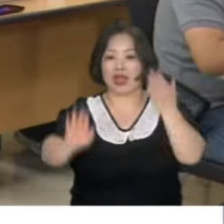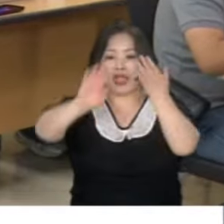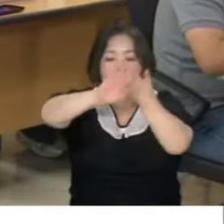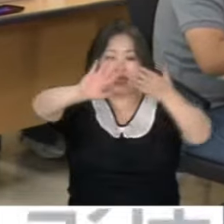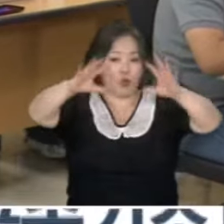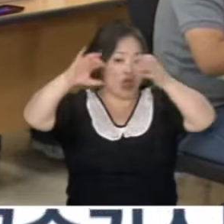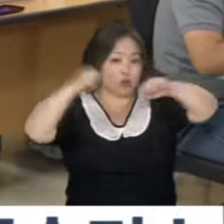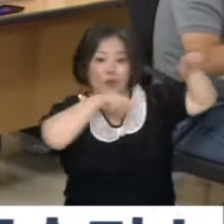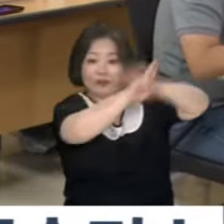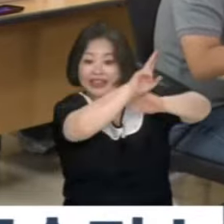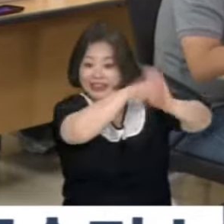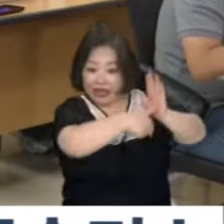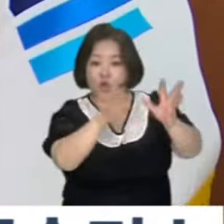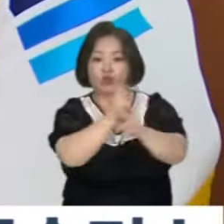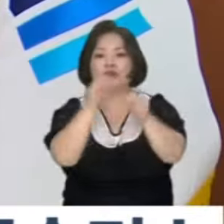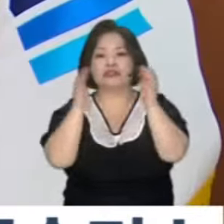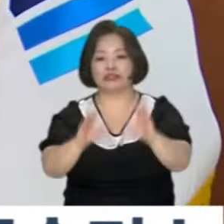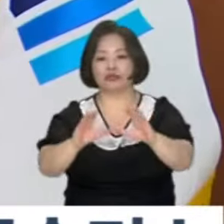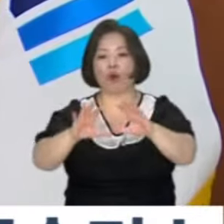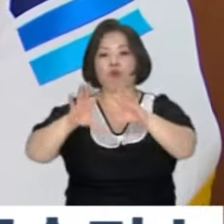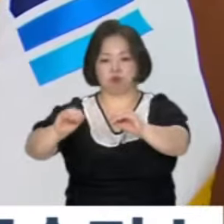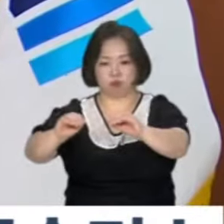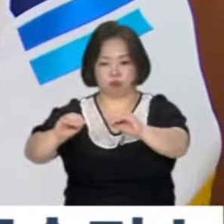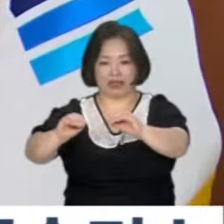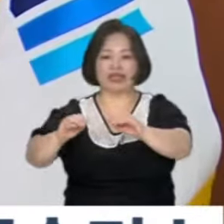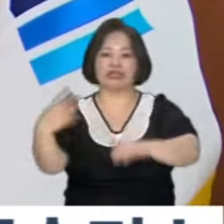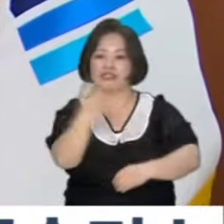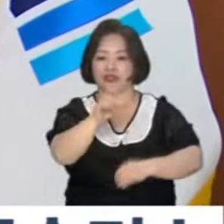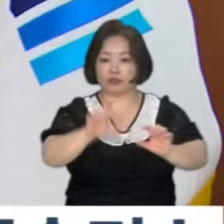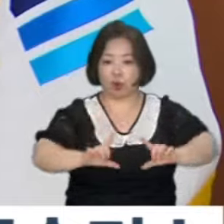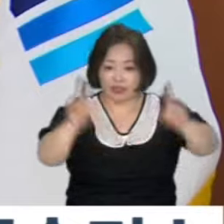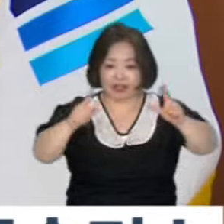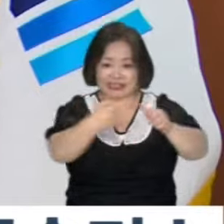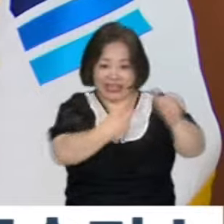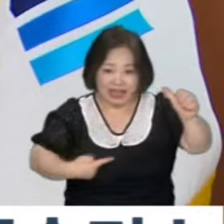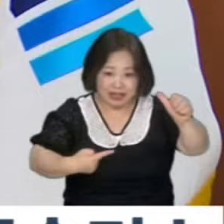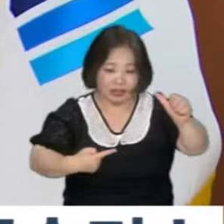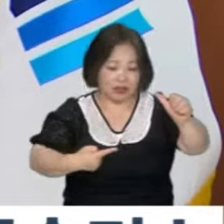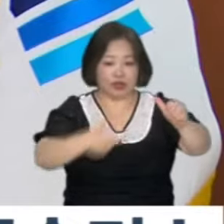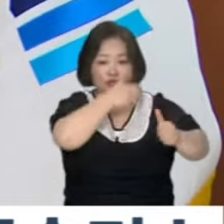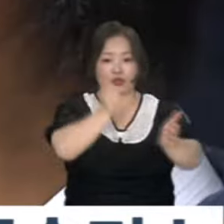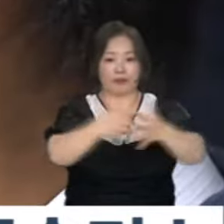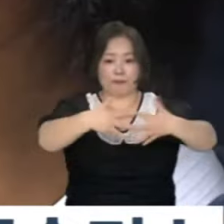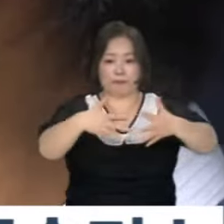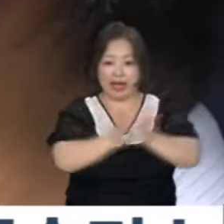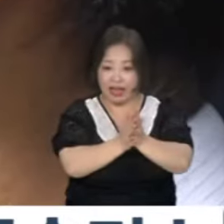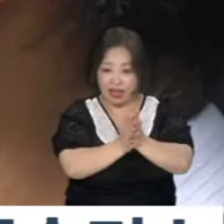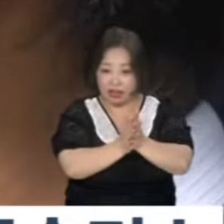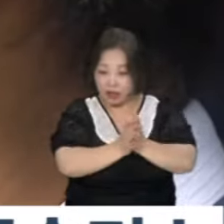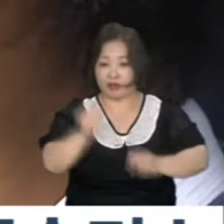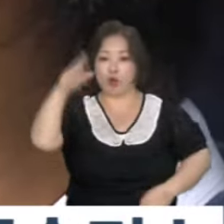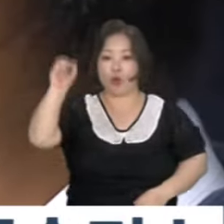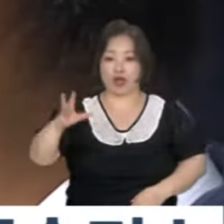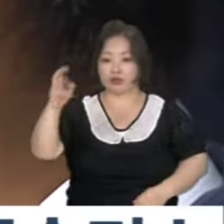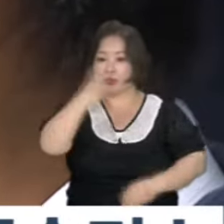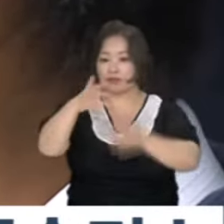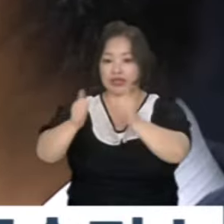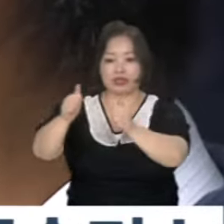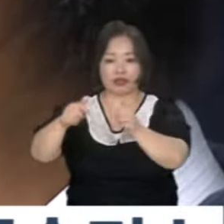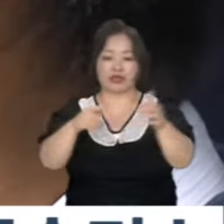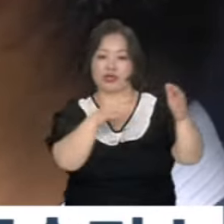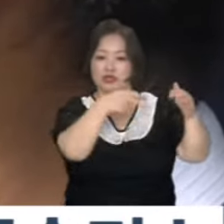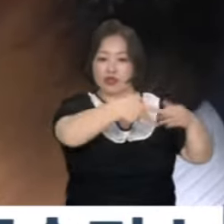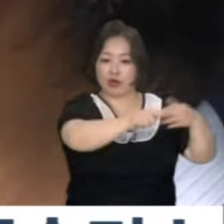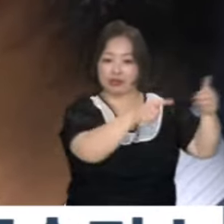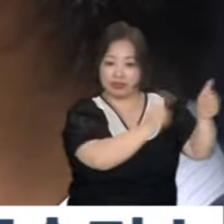도피 기간에는 공소시효가 정지되고 2015년 살인죄 공소시효도 폐지됐습니다. 광주지검은 지난달 서 씨를